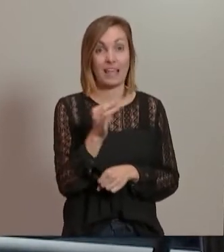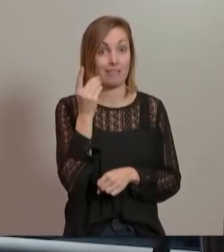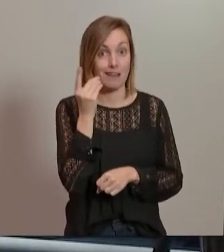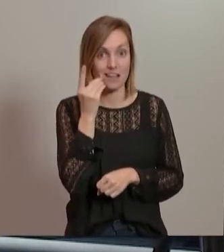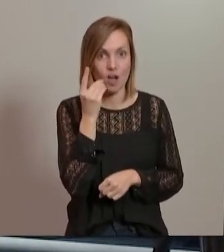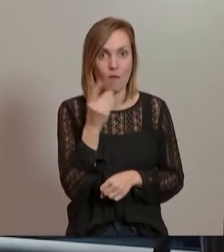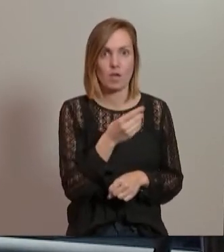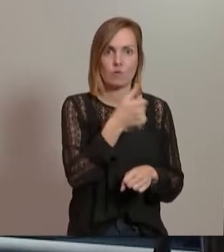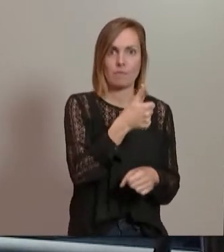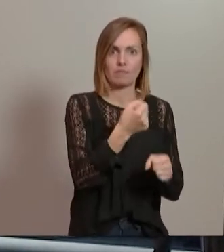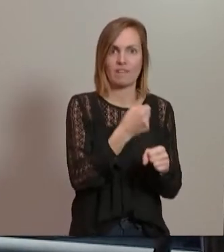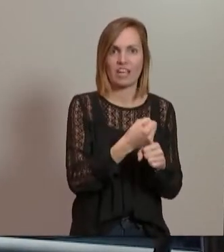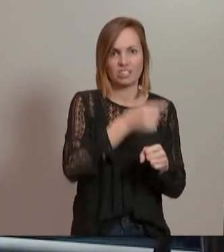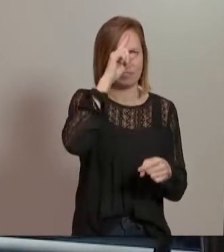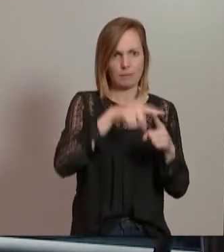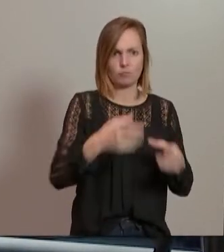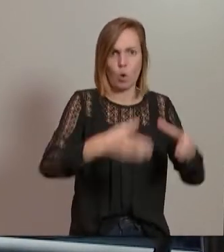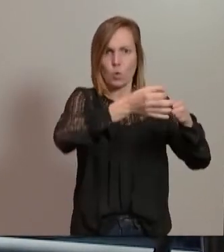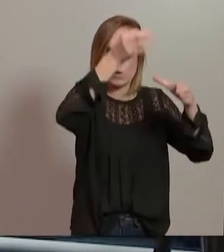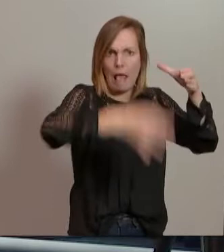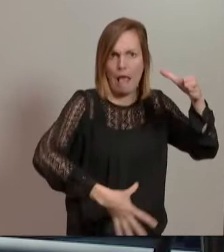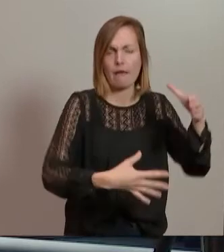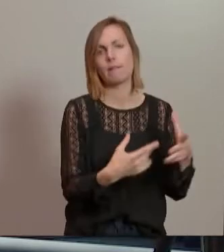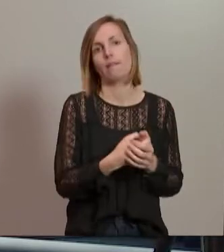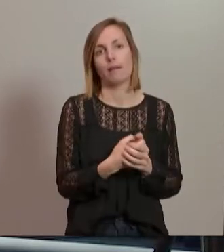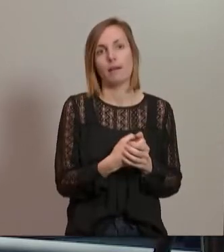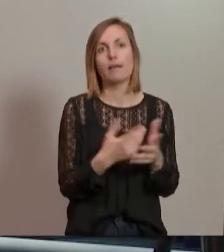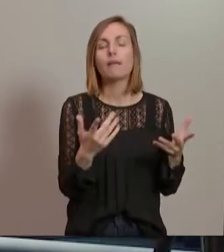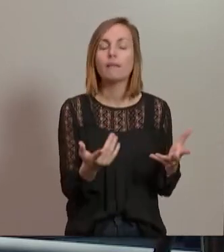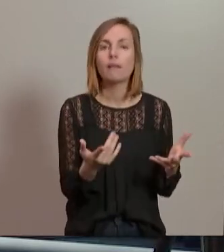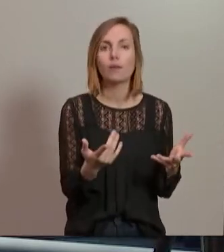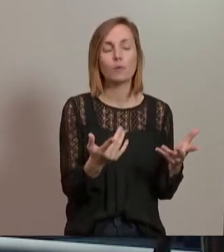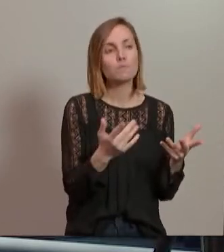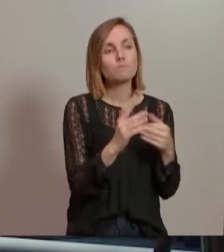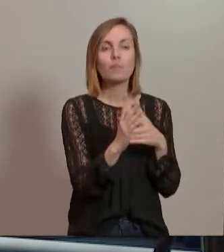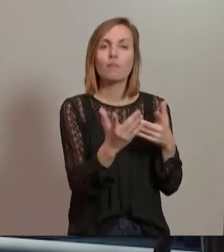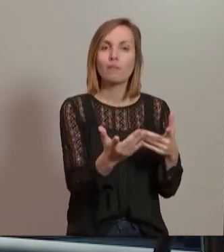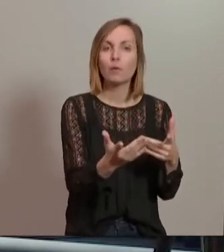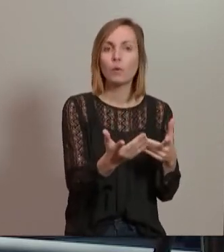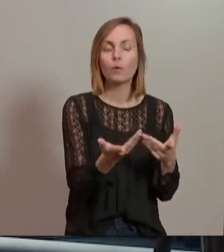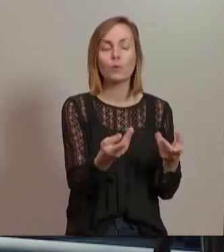présente, c'était une dizaine d'années, toutes les manières très gentilles en fait